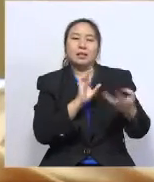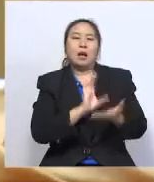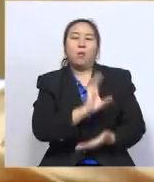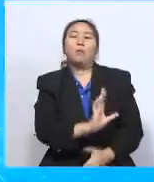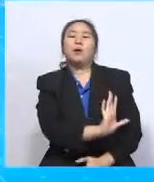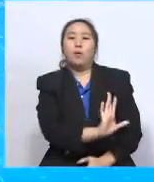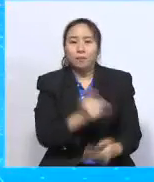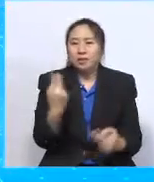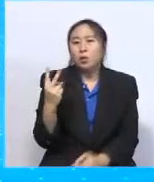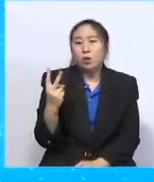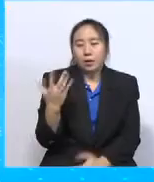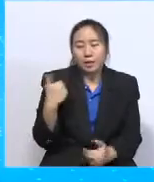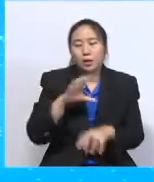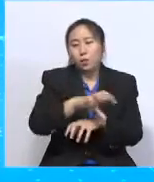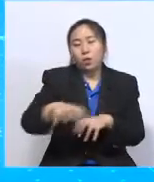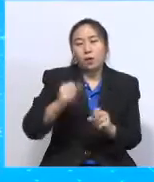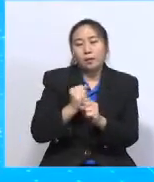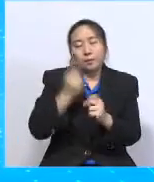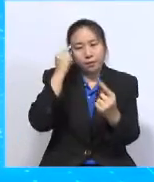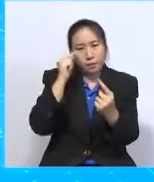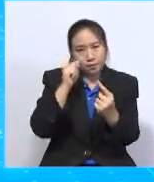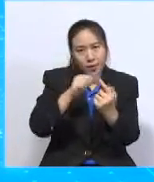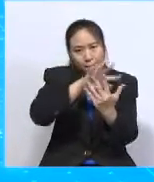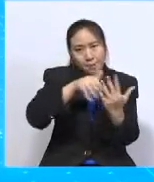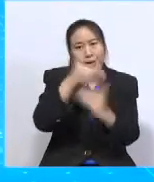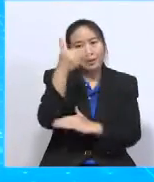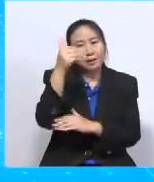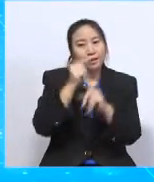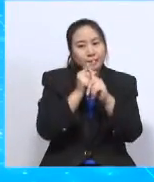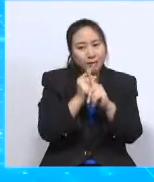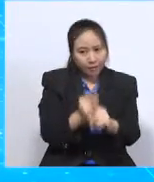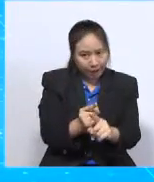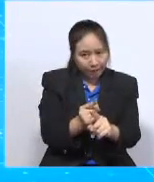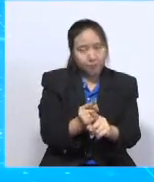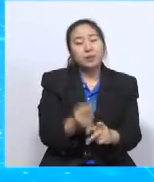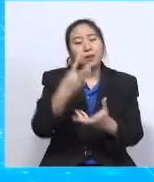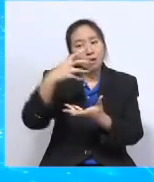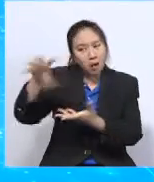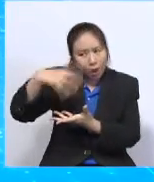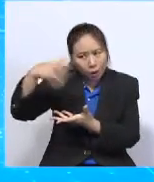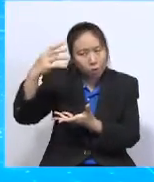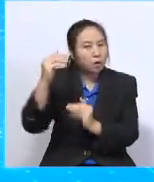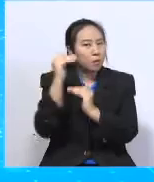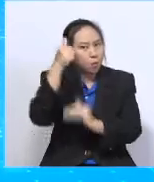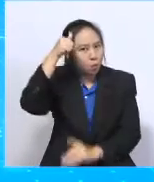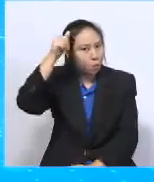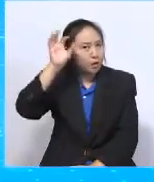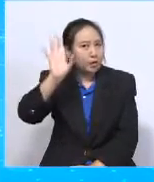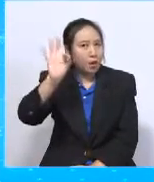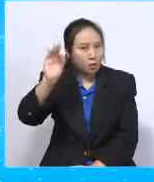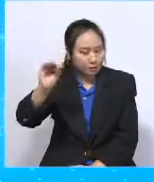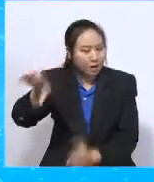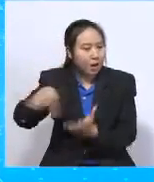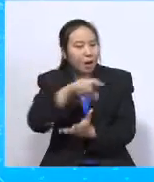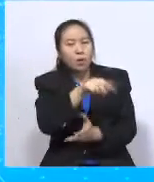ค่ะทุกหน่วยงานเนี่ยก็จะต้องดำเนินการให้บรรลุเป้าหมายตามยุทธศาสตร์ชาติแล้วก็รายงานผลให้ทราบภายใน90วันด้วยการต่อคณะกรรม